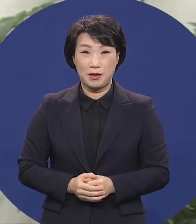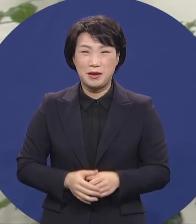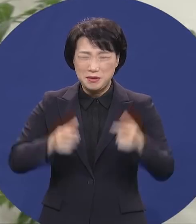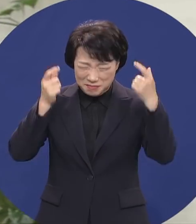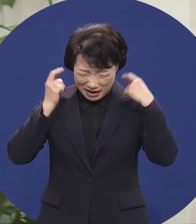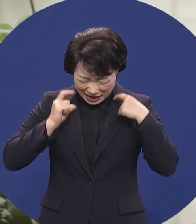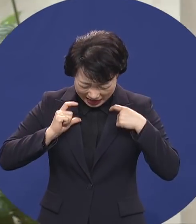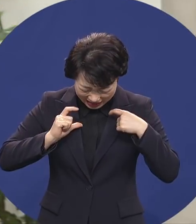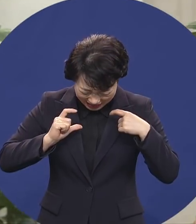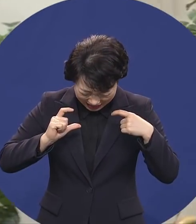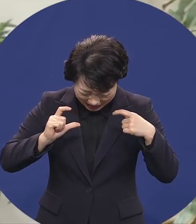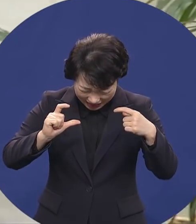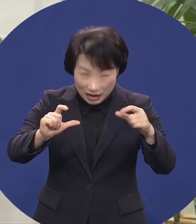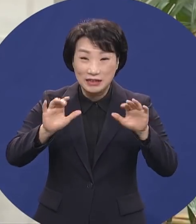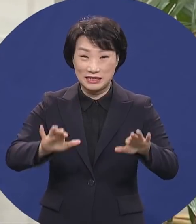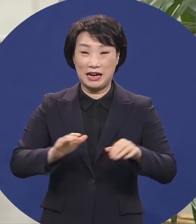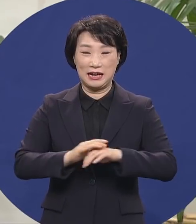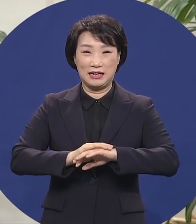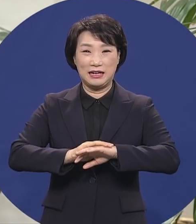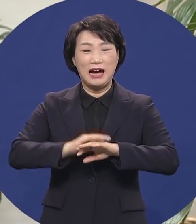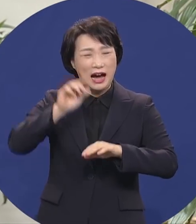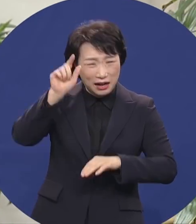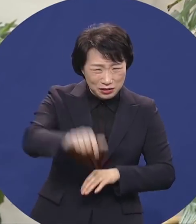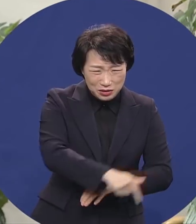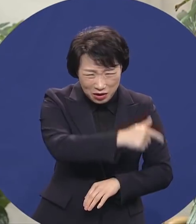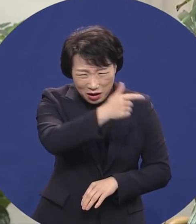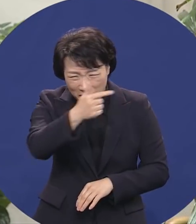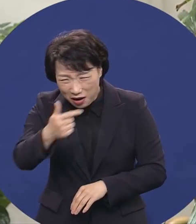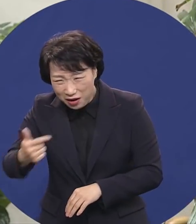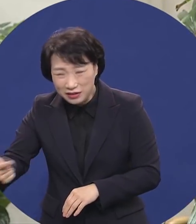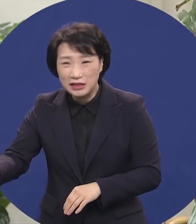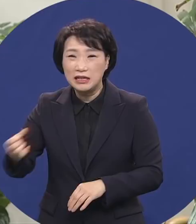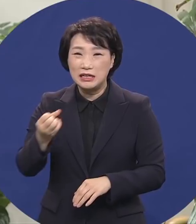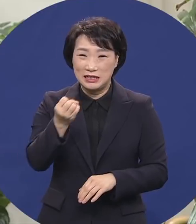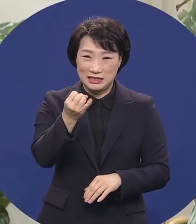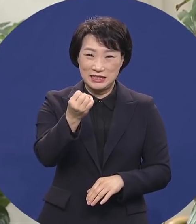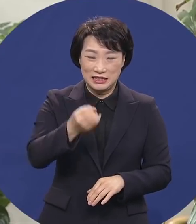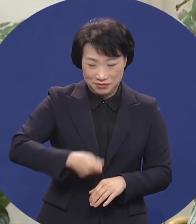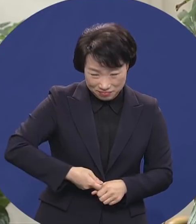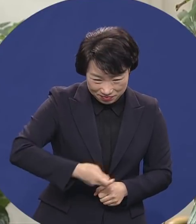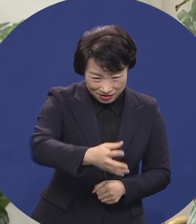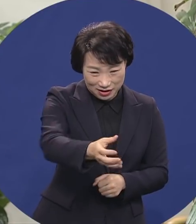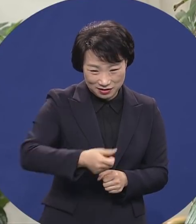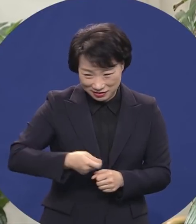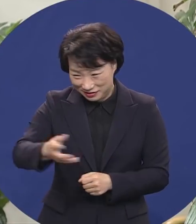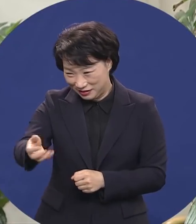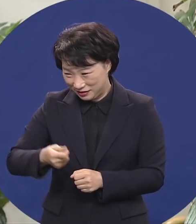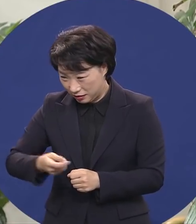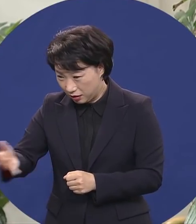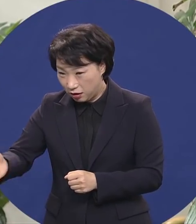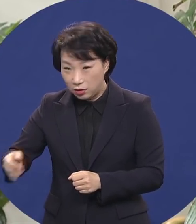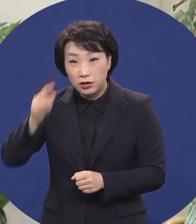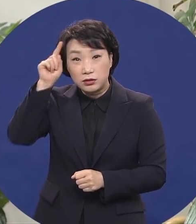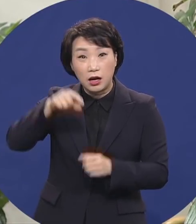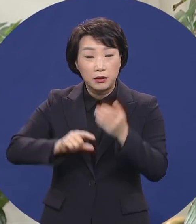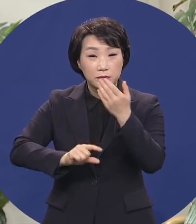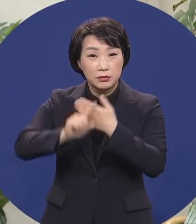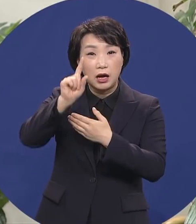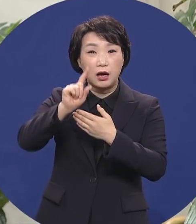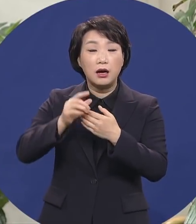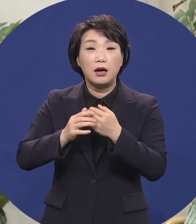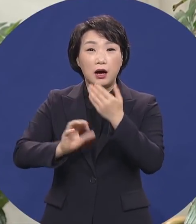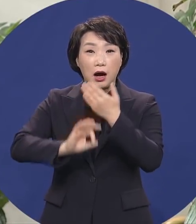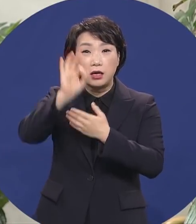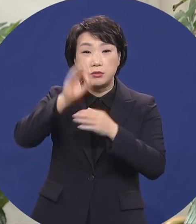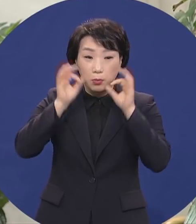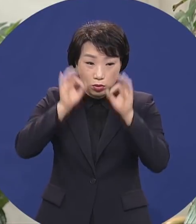밤새 오늘 낮에 하루 종일 씨를 뿌렸는데 내일 아침에 보니까 가라지가 가득